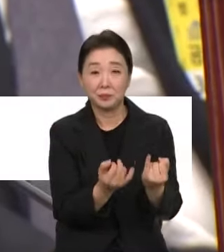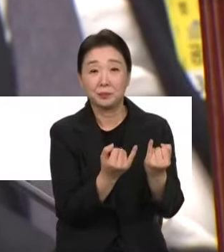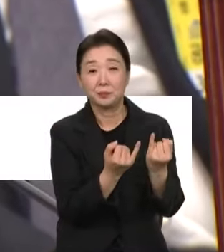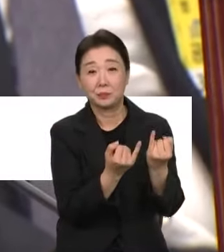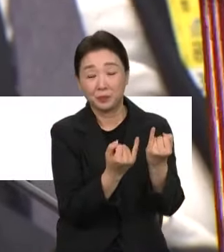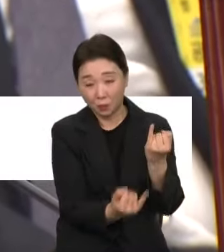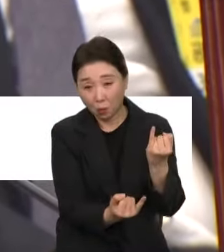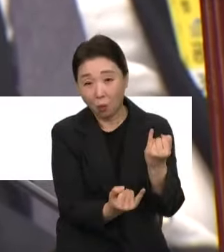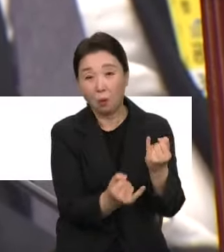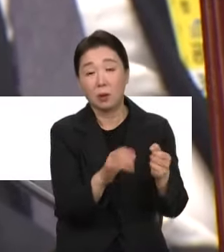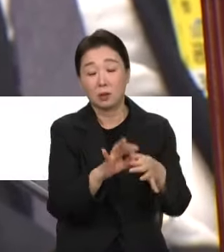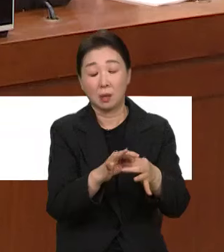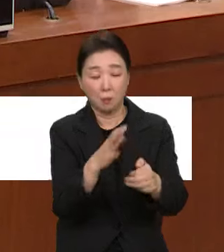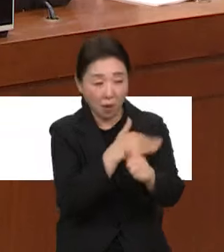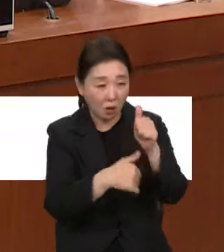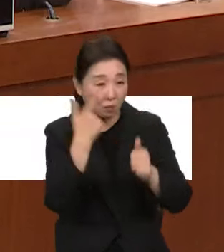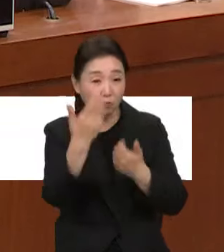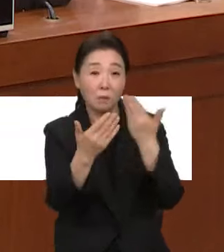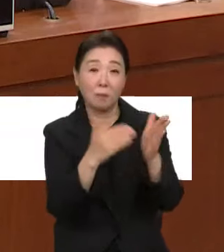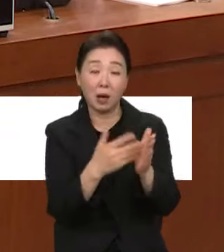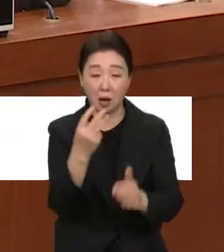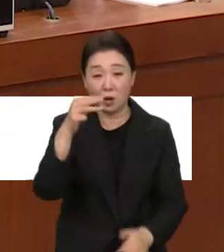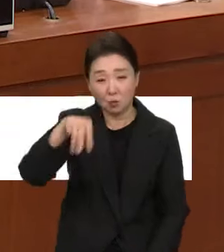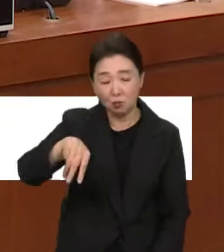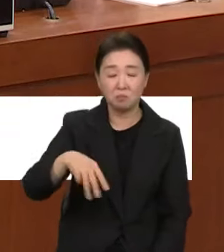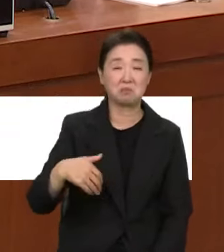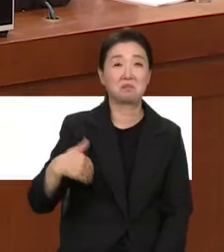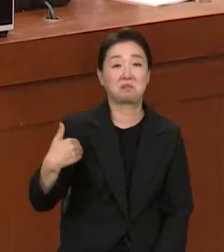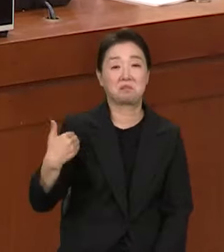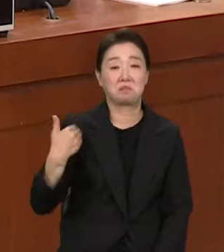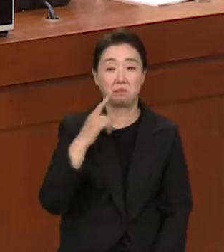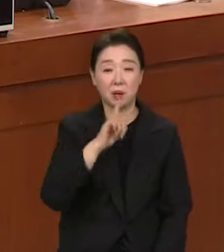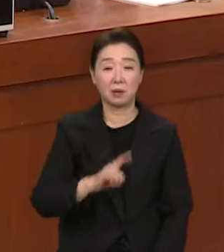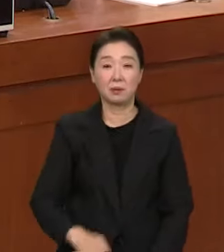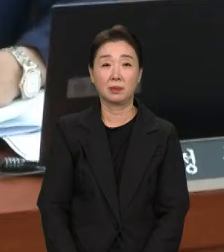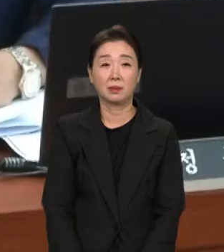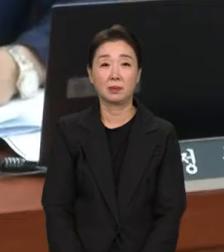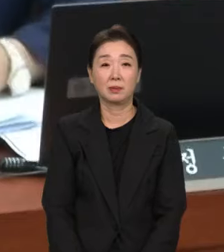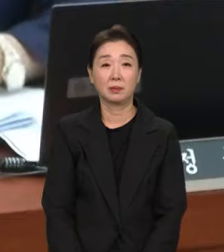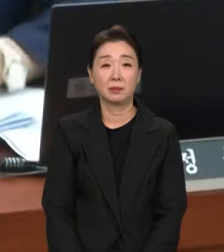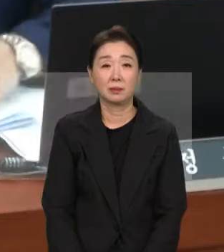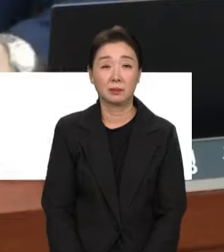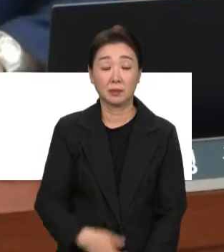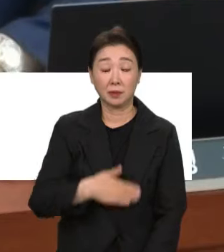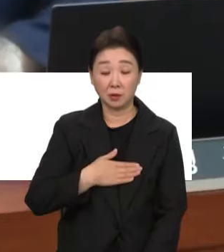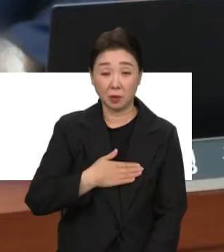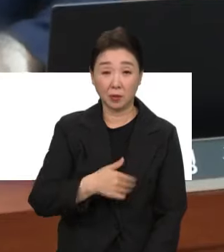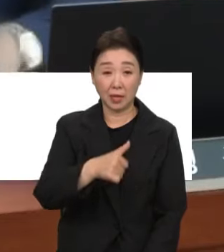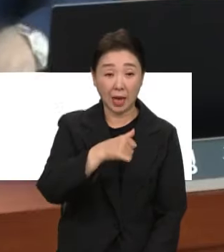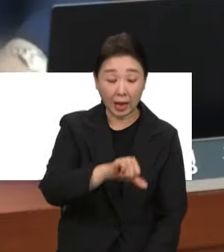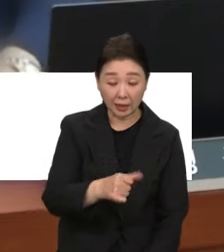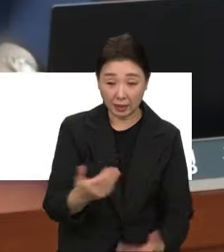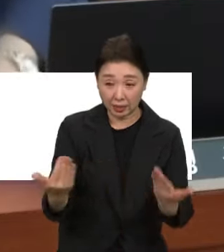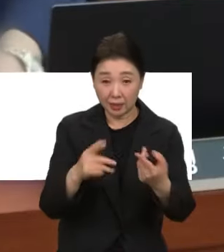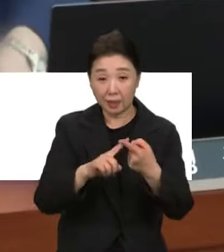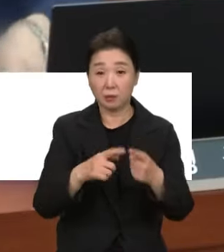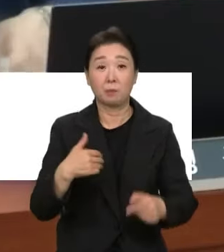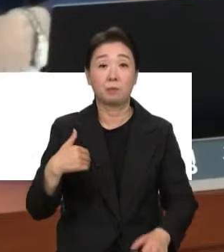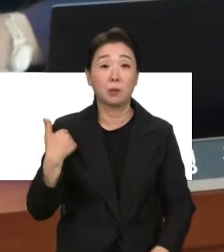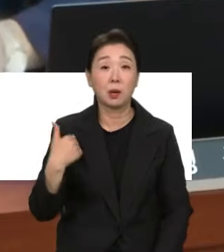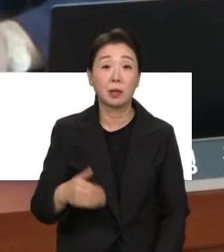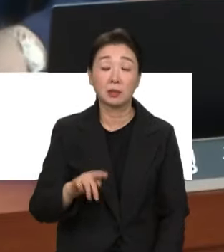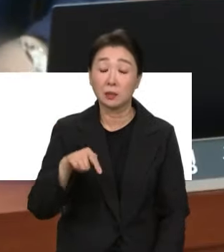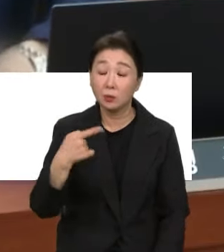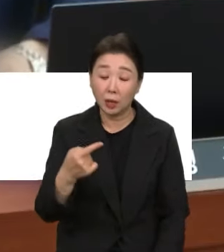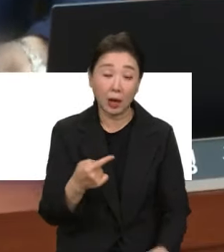민원 제기 배경을 물었지만 류 위원장은 거듭 모르는 일이라고 답했습니다. 저는 아들이 한 줄도 몰랐고 그